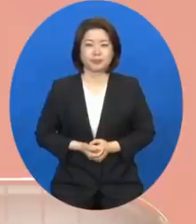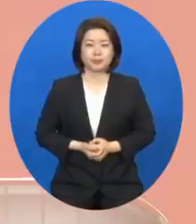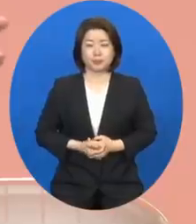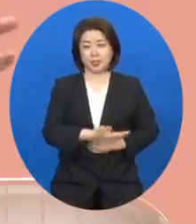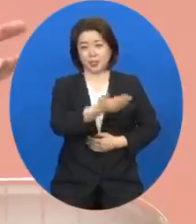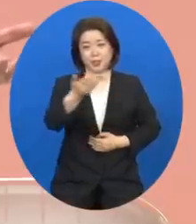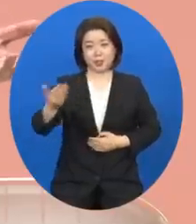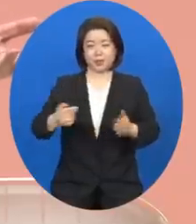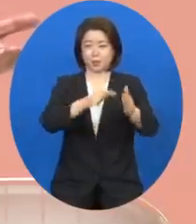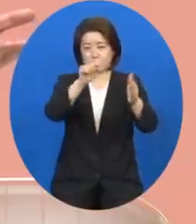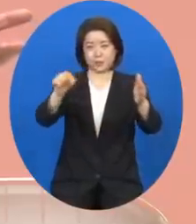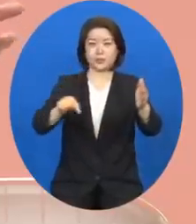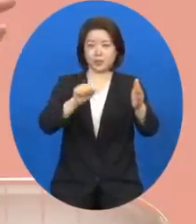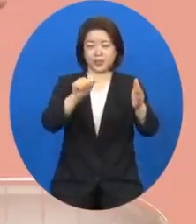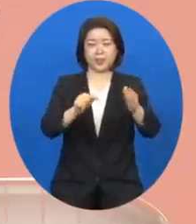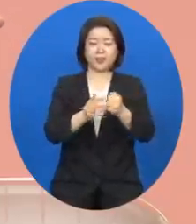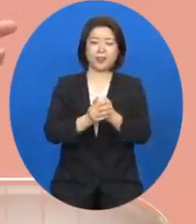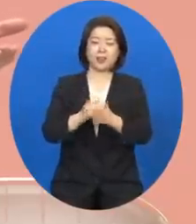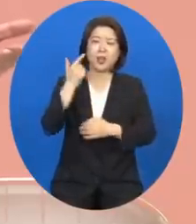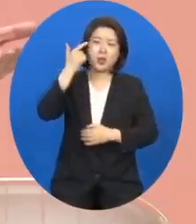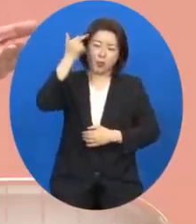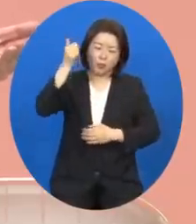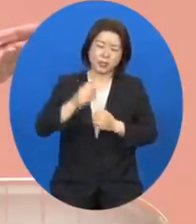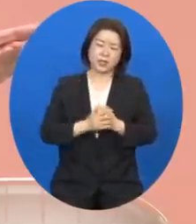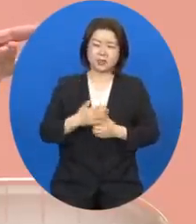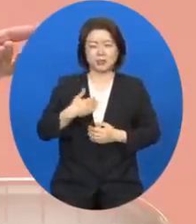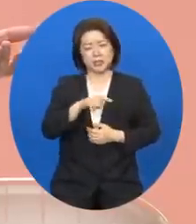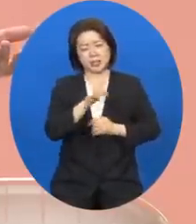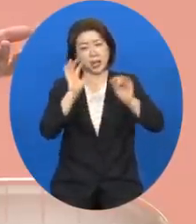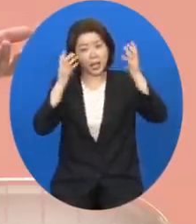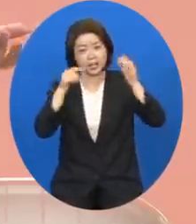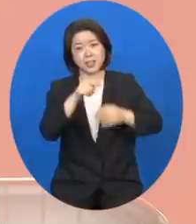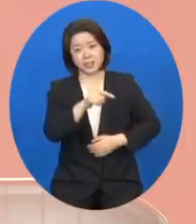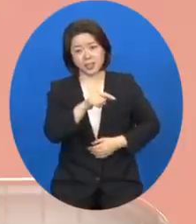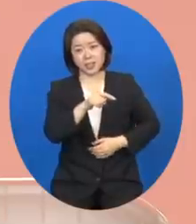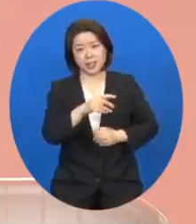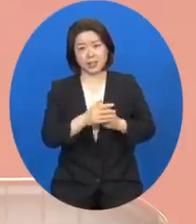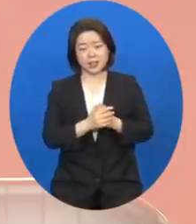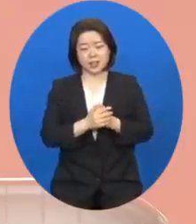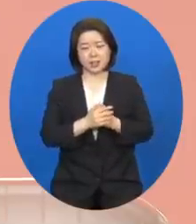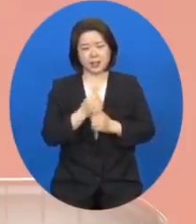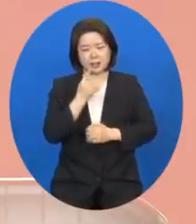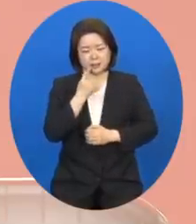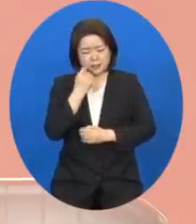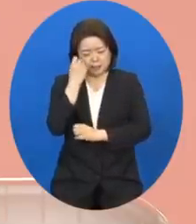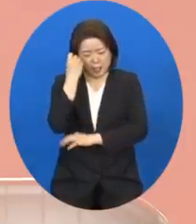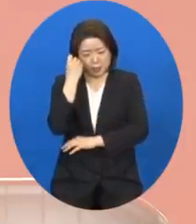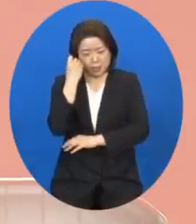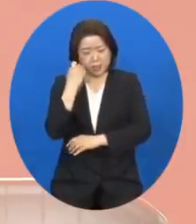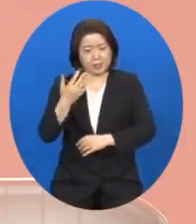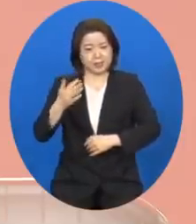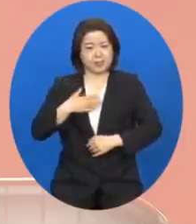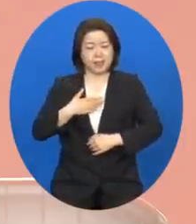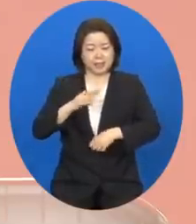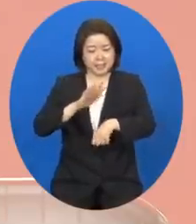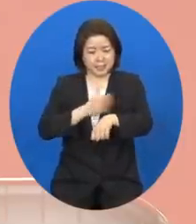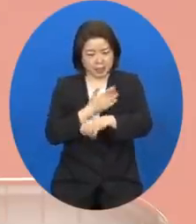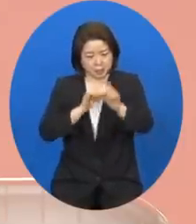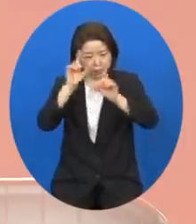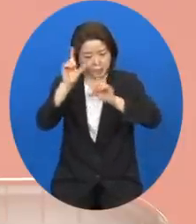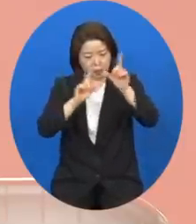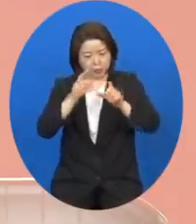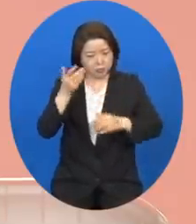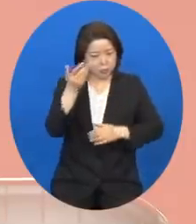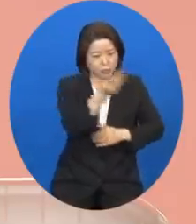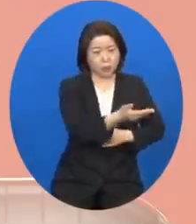여러분 중에는 목사님, 저는 저희 아이들에게 쓴뿌리만 남겼어요. 그러니 이제 어떻게